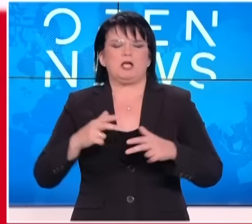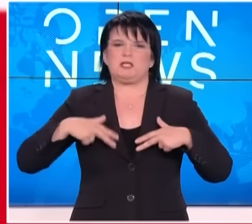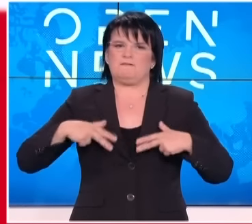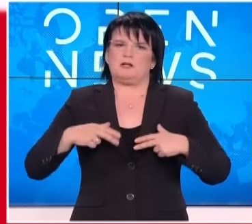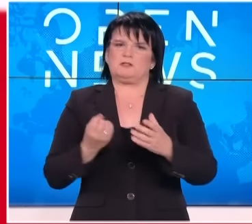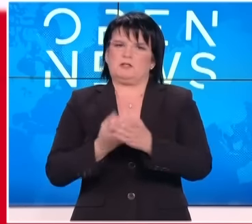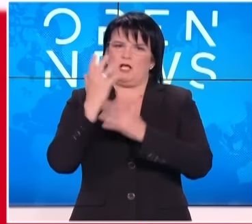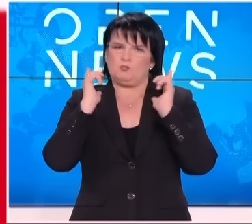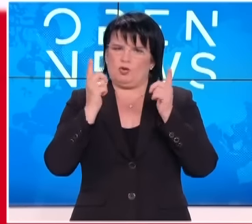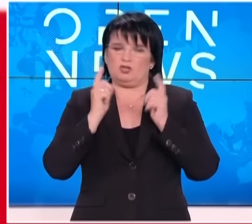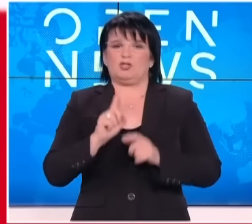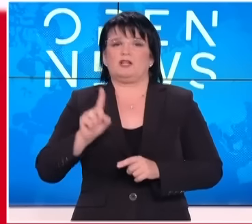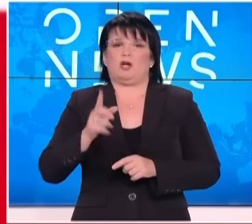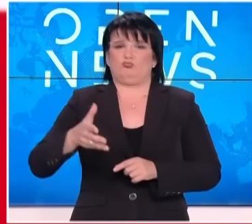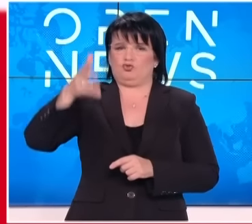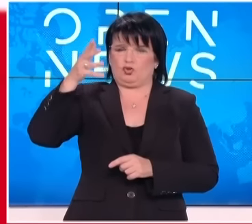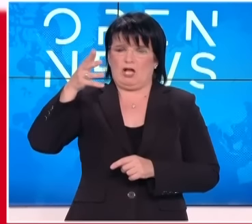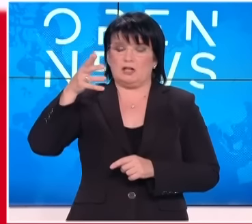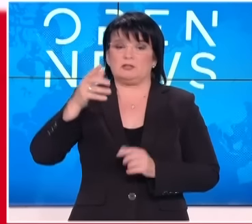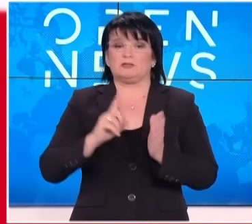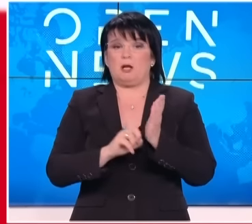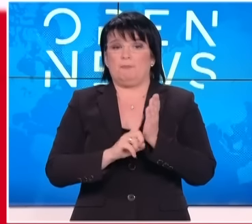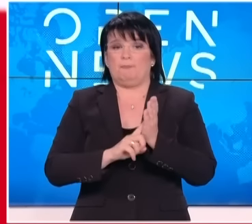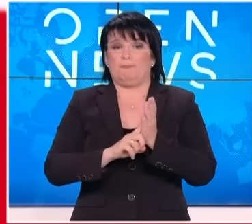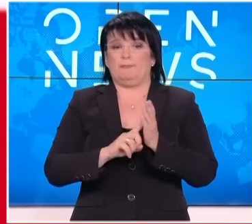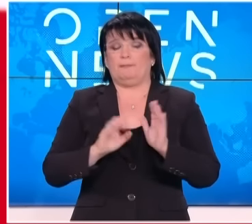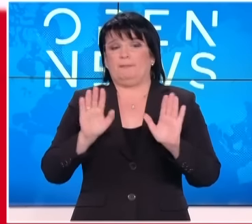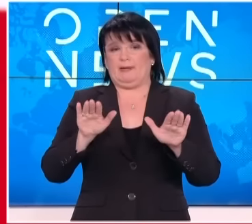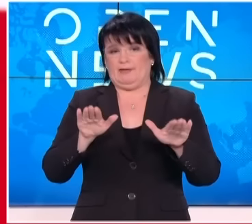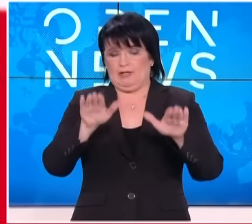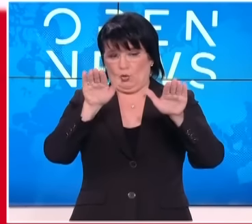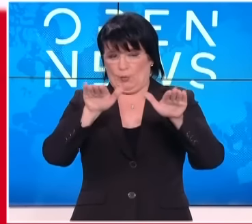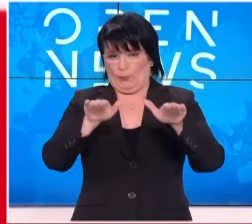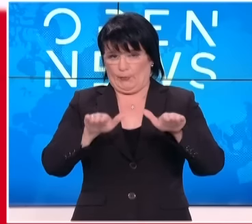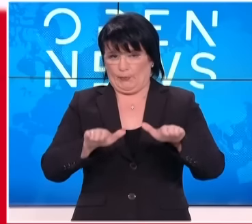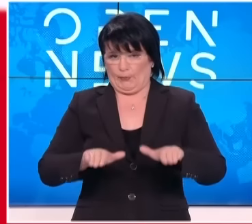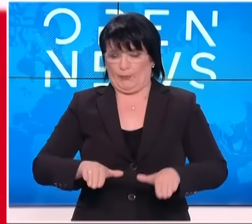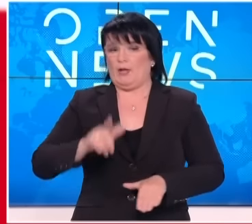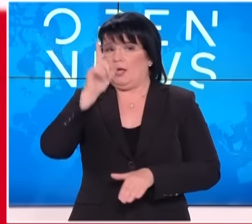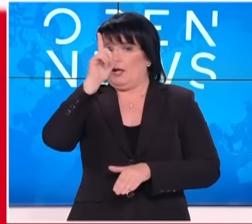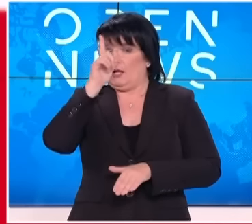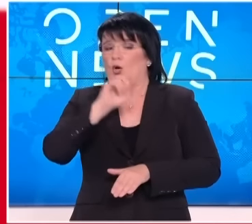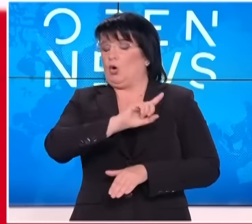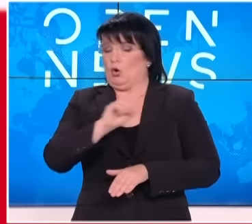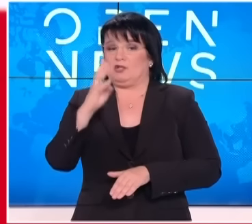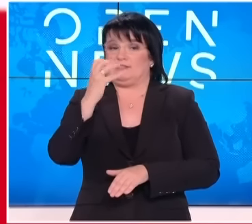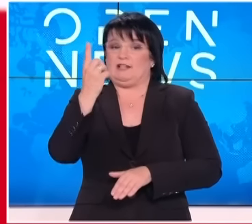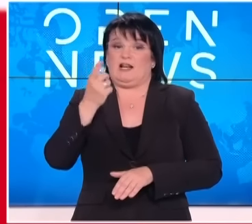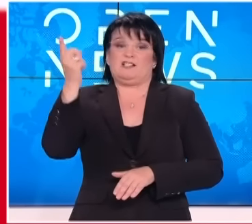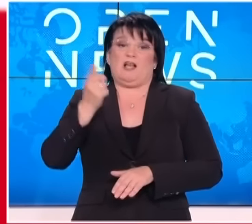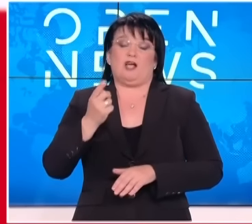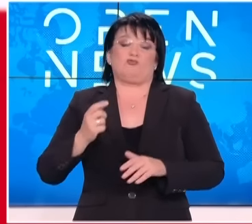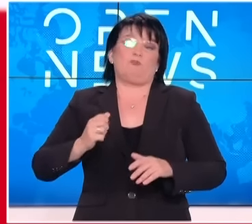της νέας δημοκρατίας και ο κύριος μητσοτάκης πρέπει να ξεπεζέψεις απ την καβάλα και απ την αλαζονία του 41%